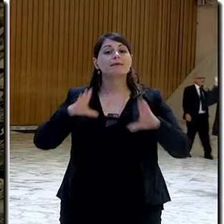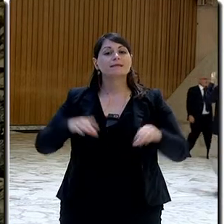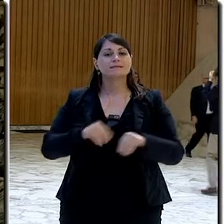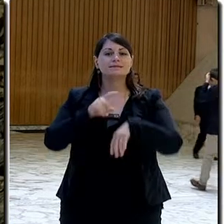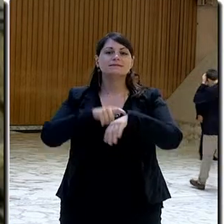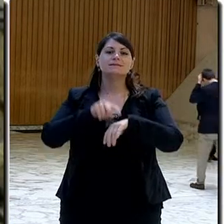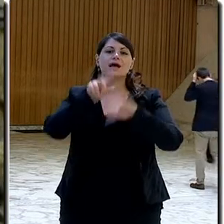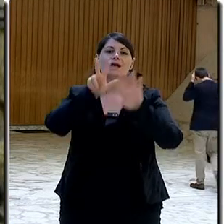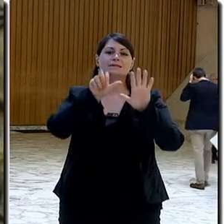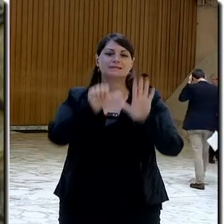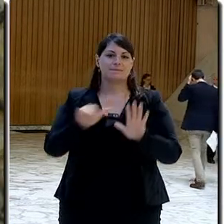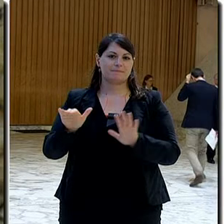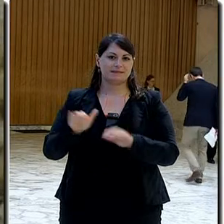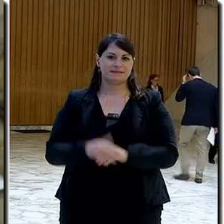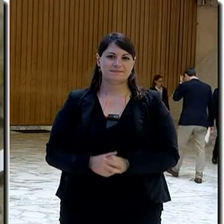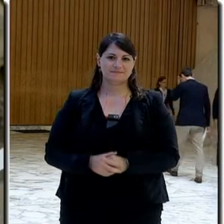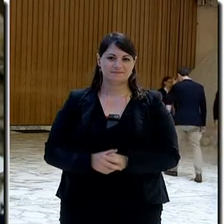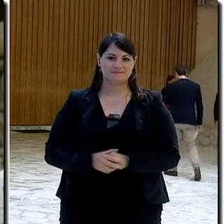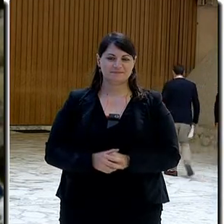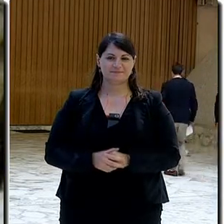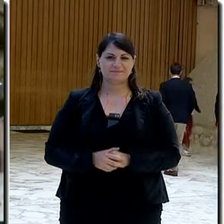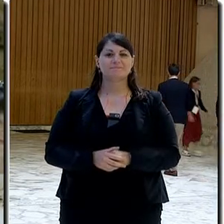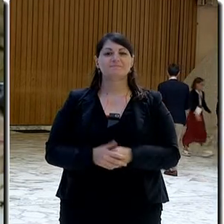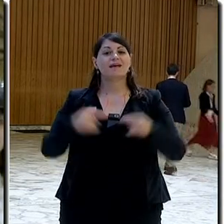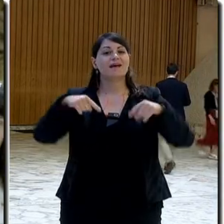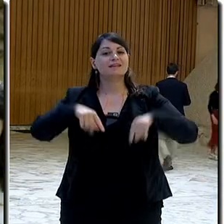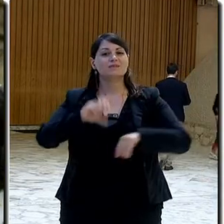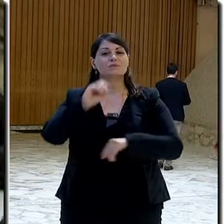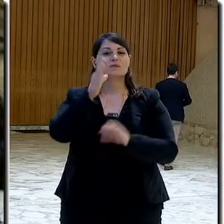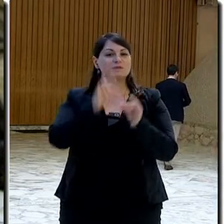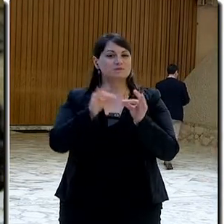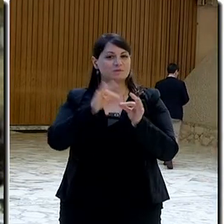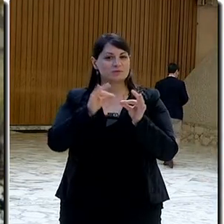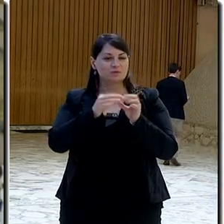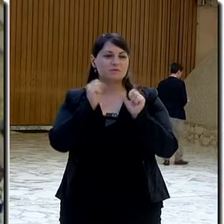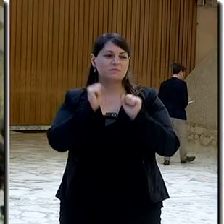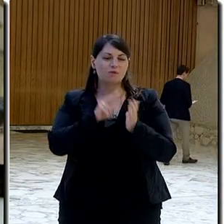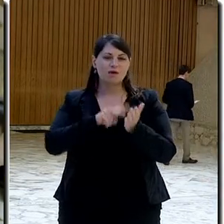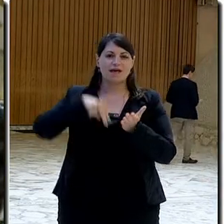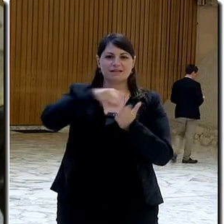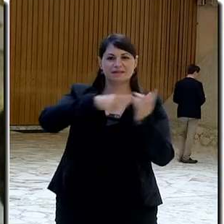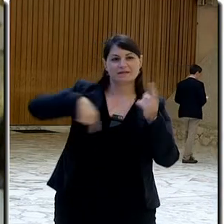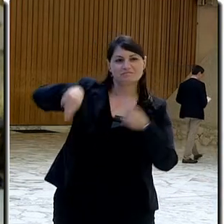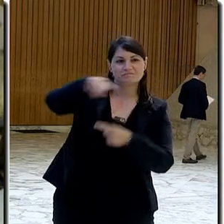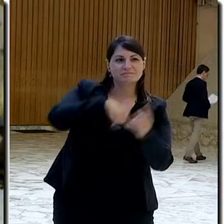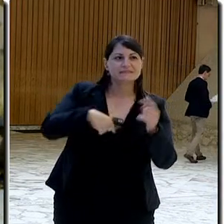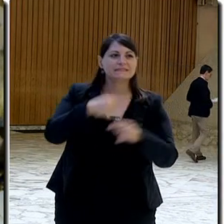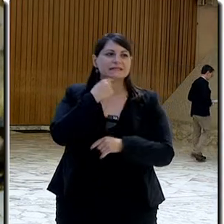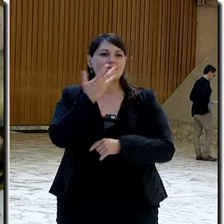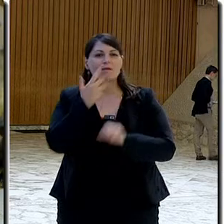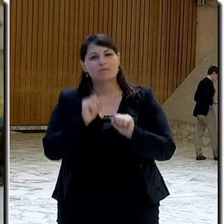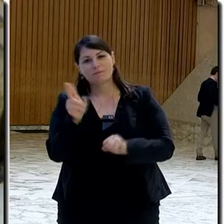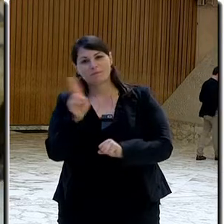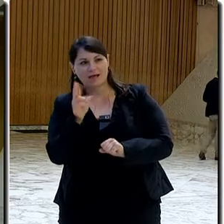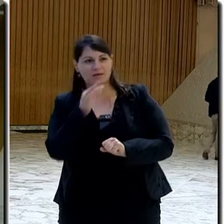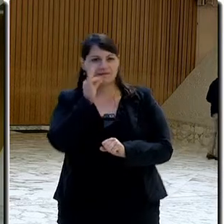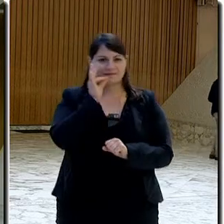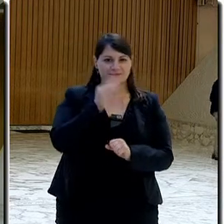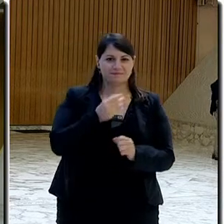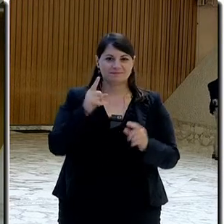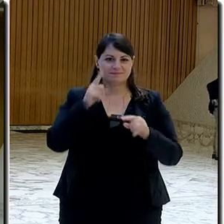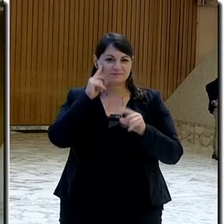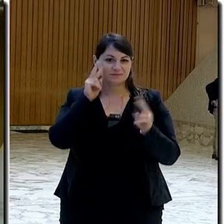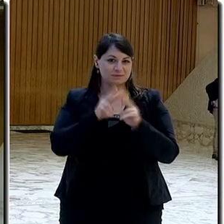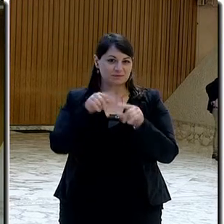ve lo ricorderò ancora. Bene, 15 minuti per alzarci chi lo desidera e andare alla toilette. A più